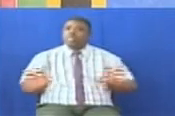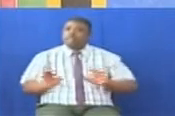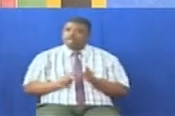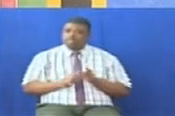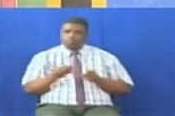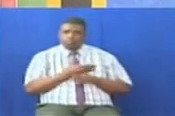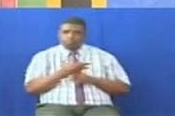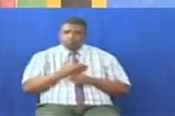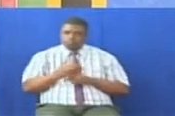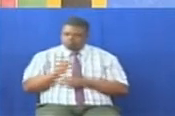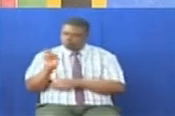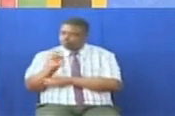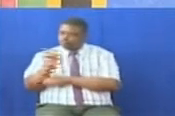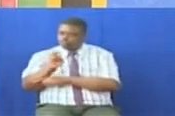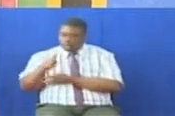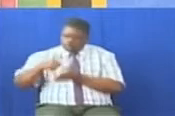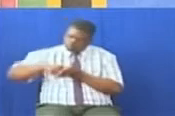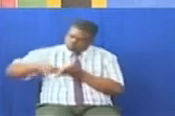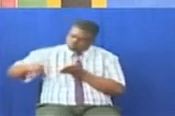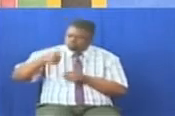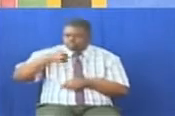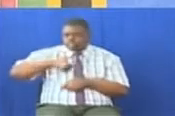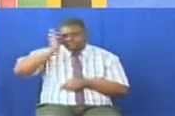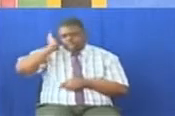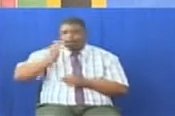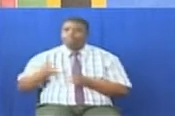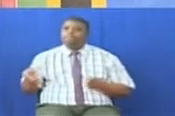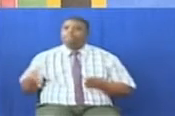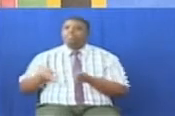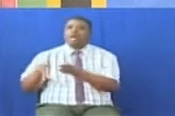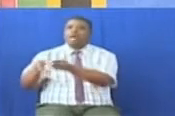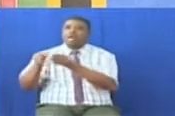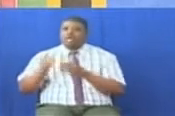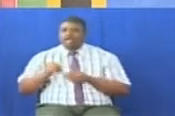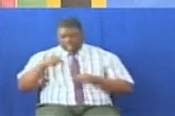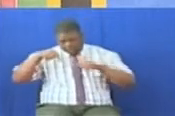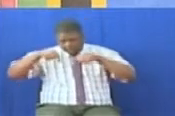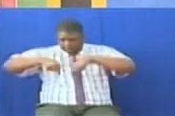wa manunuzi katika serikali zetu za mitaa hapa nchini.